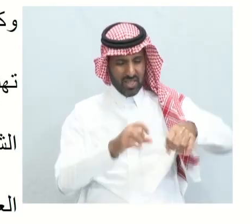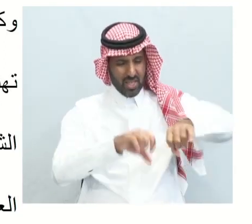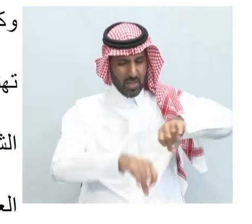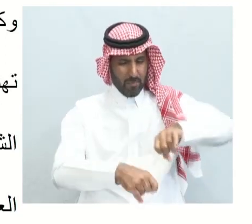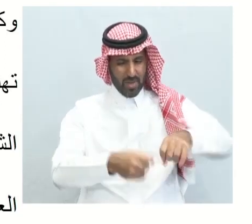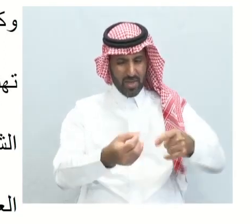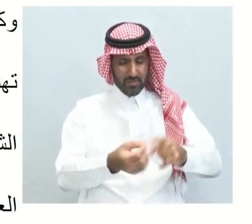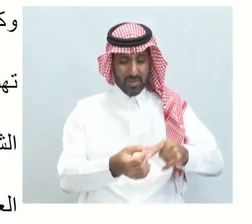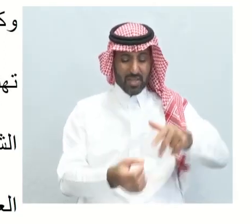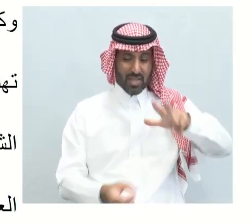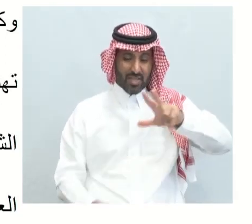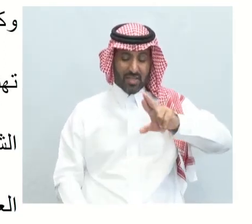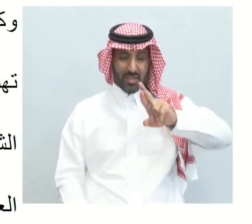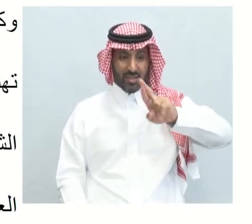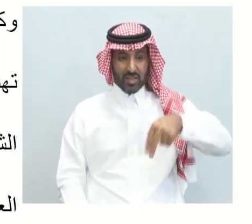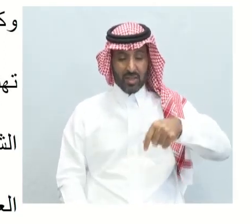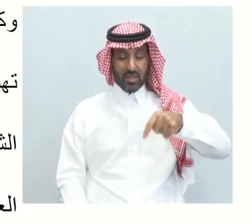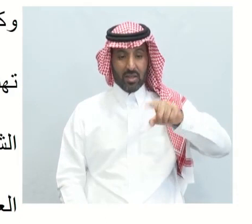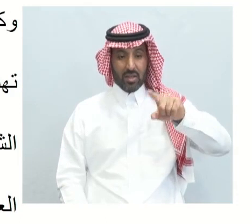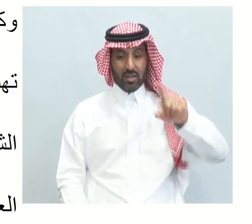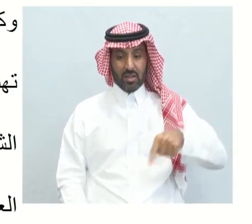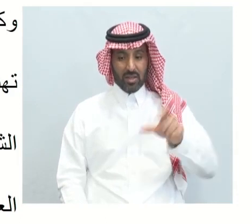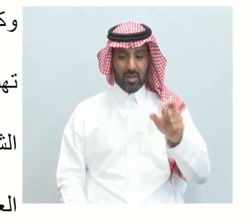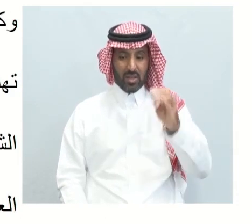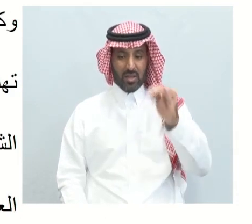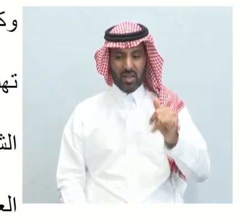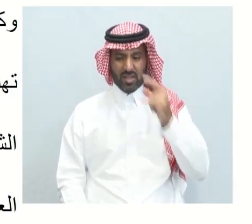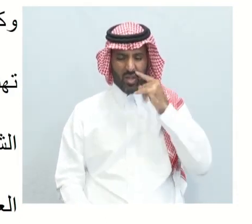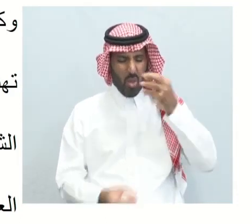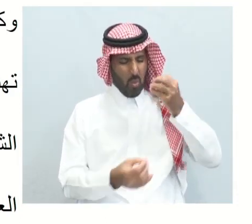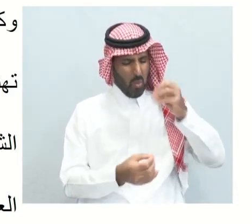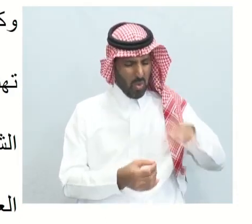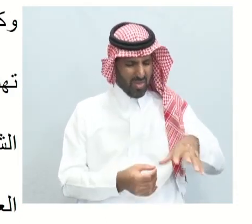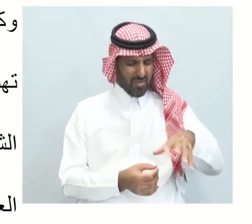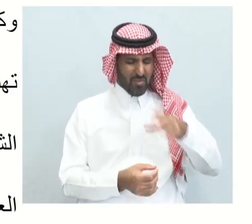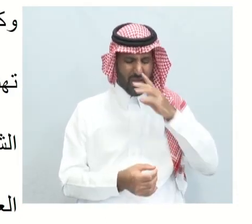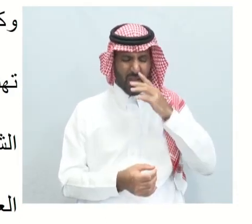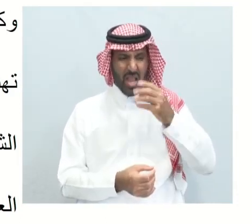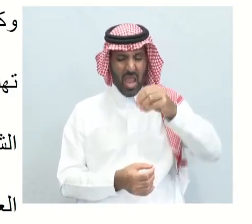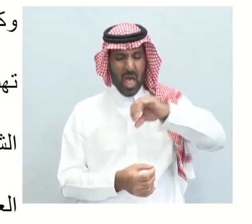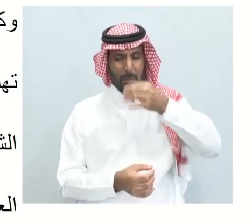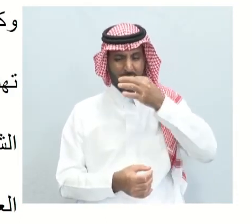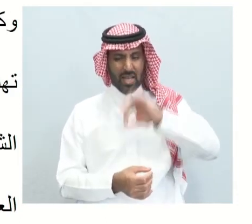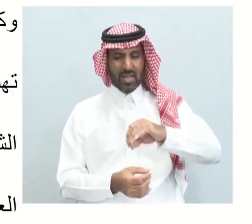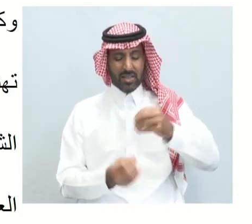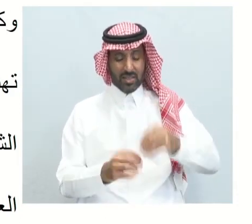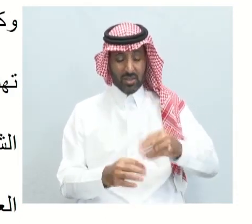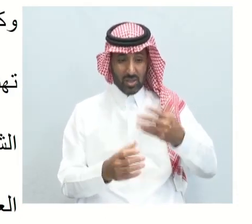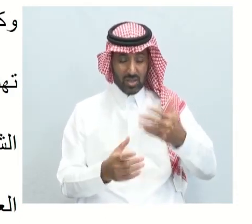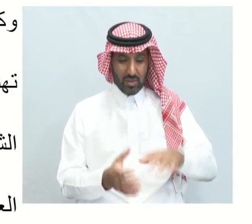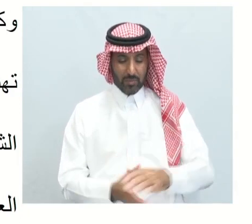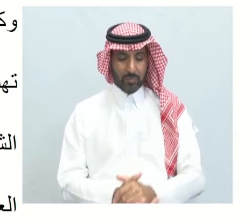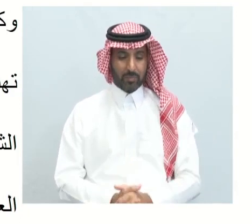عنصر الزرنيخ وكذلك التلوث بالاملاح احد المخاطر الرئيسه التي تهدد مصادر المياه